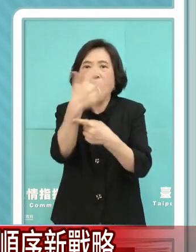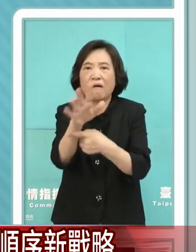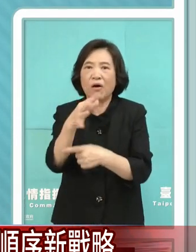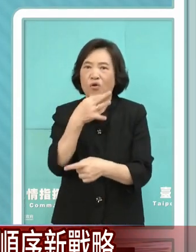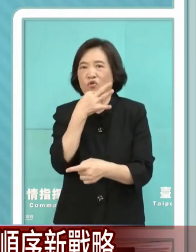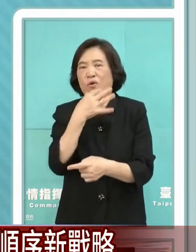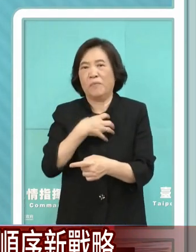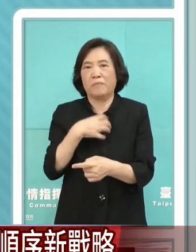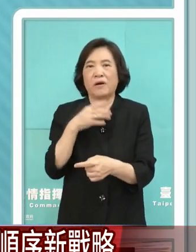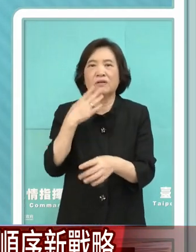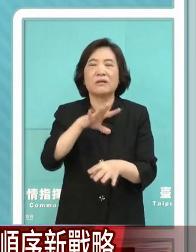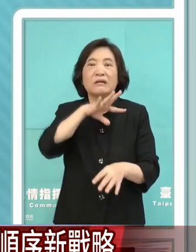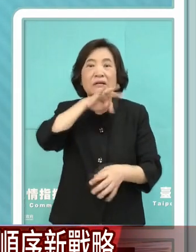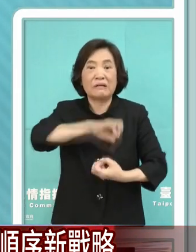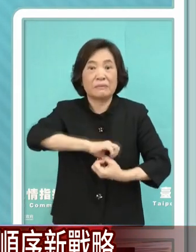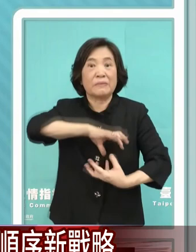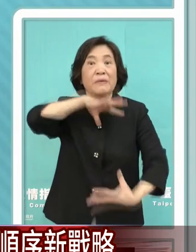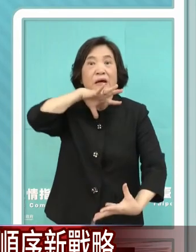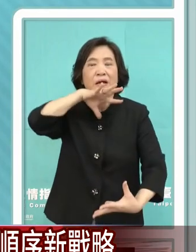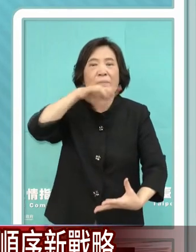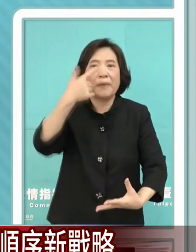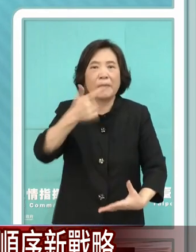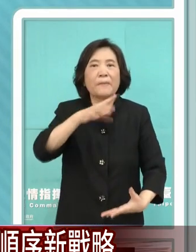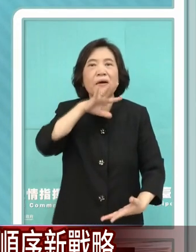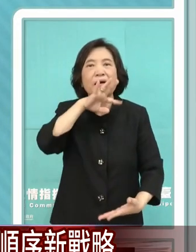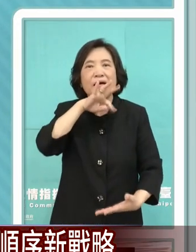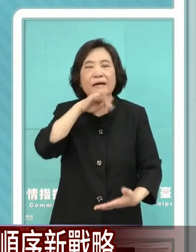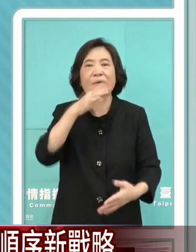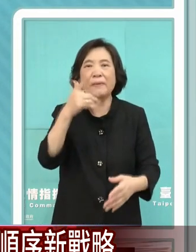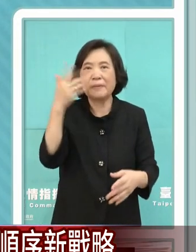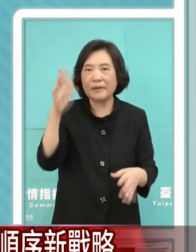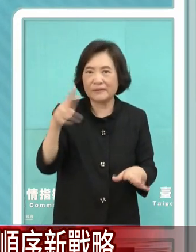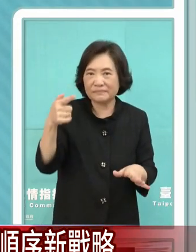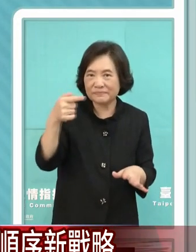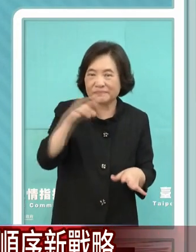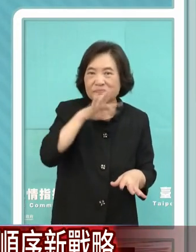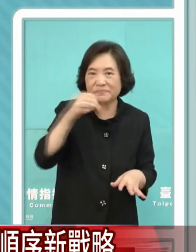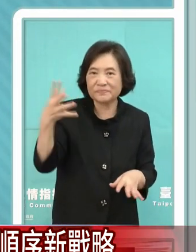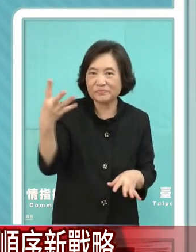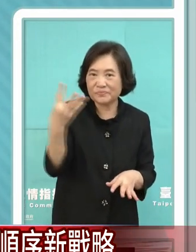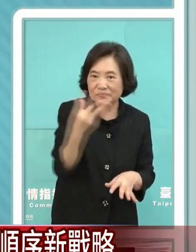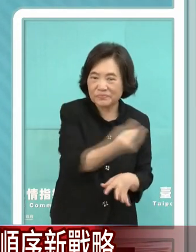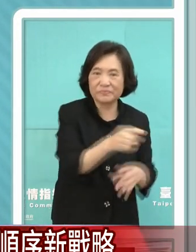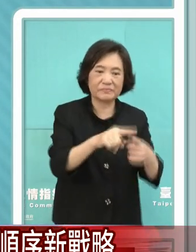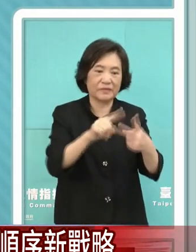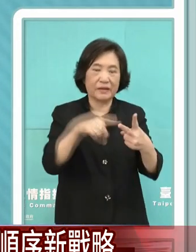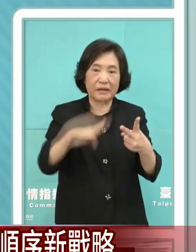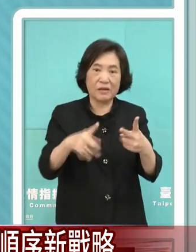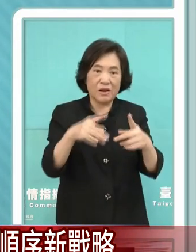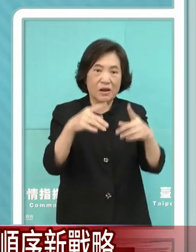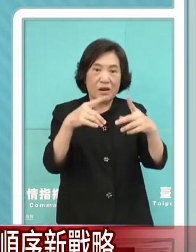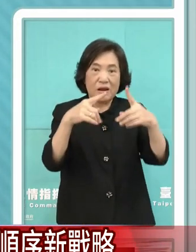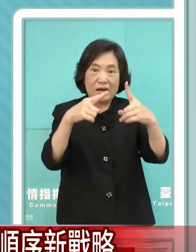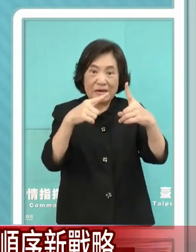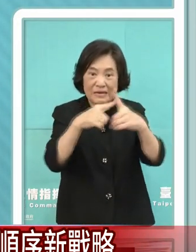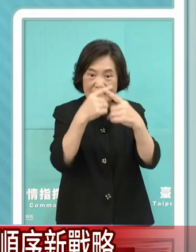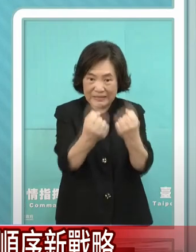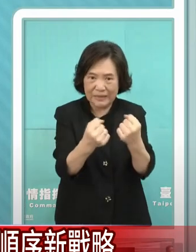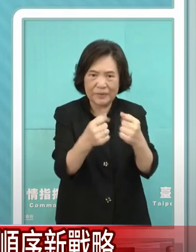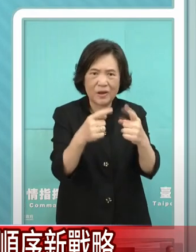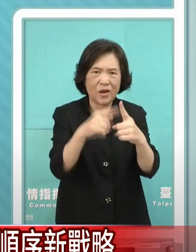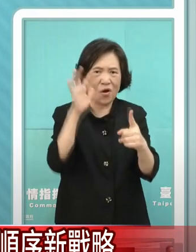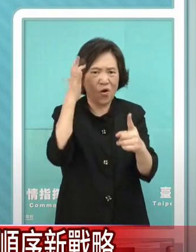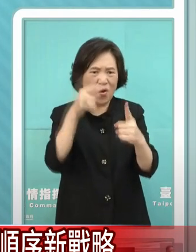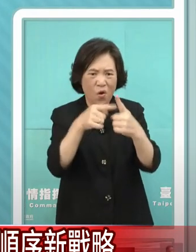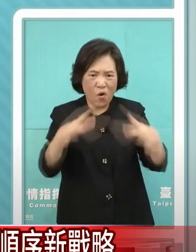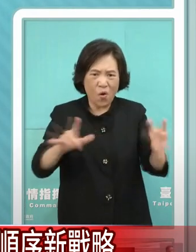以这个要从年纪高的打下来，这第一点。第二点应该是人流最复杂的先打，